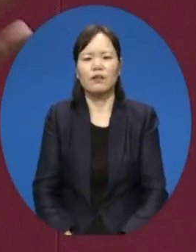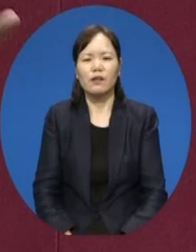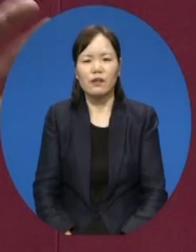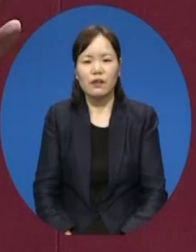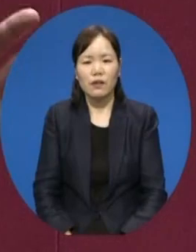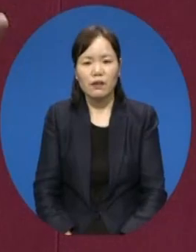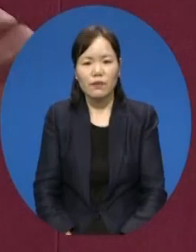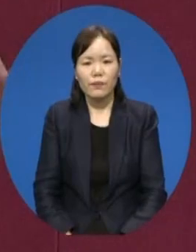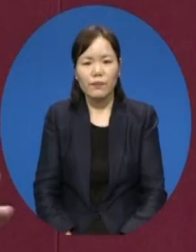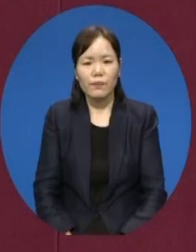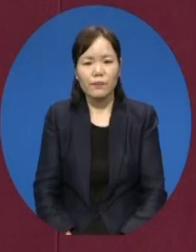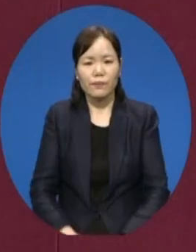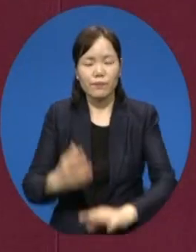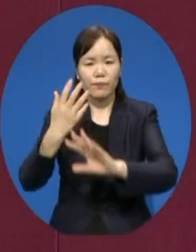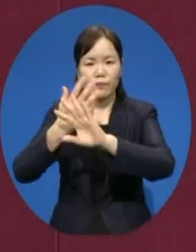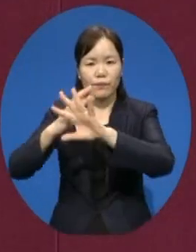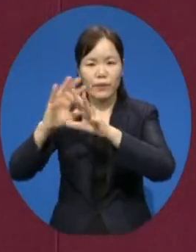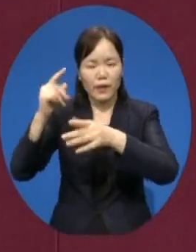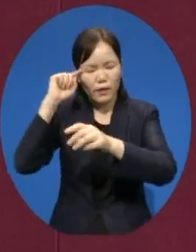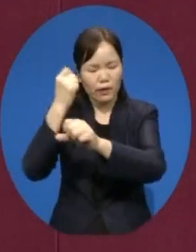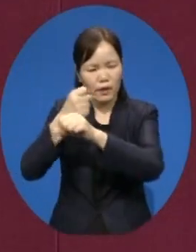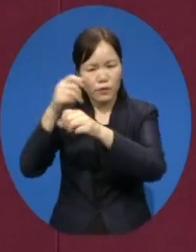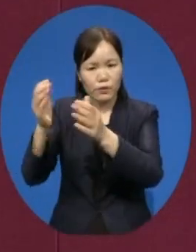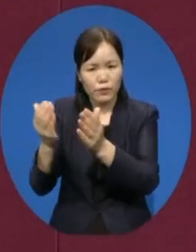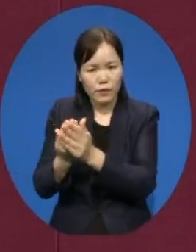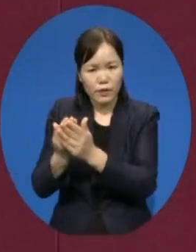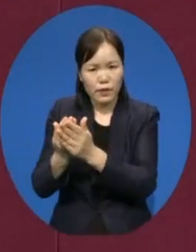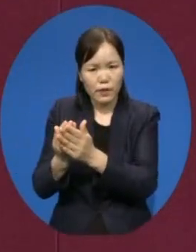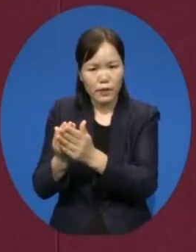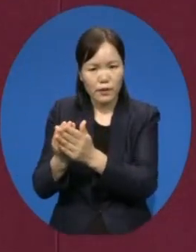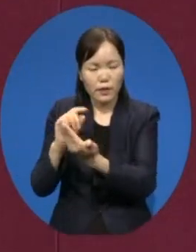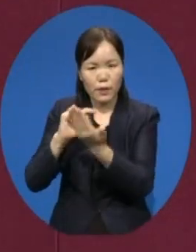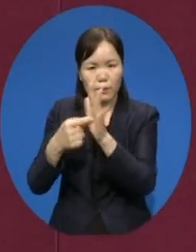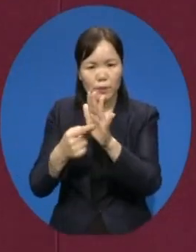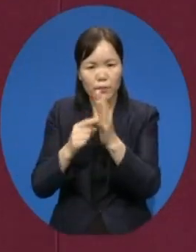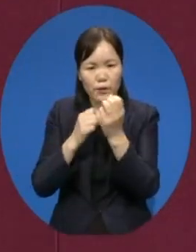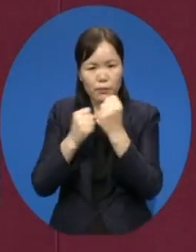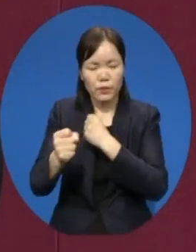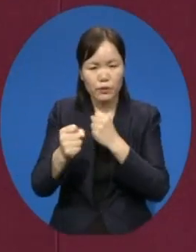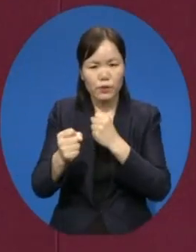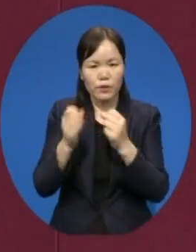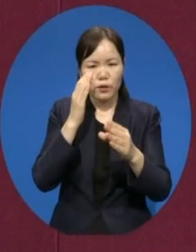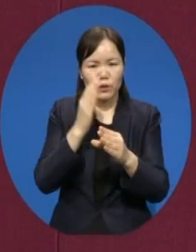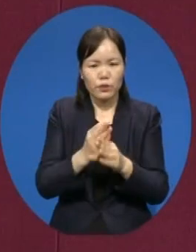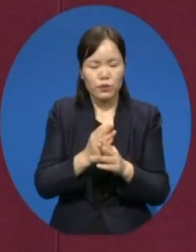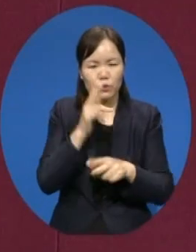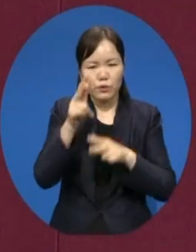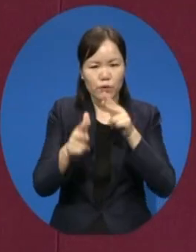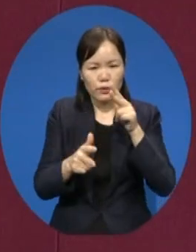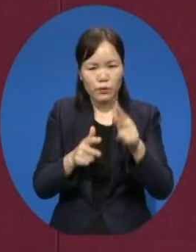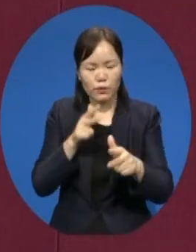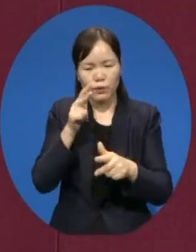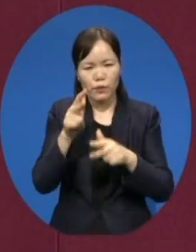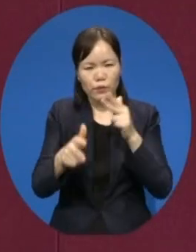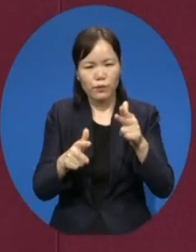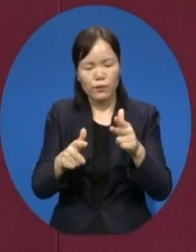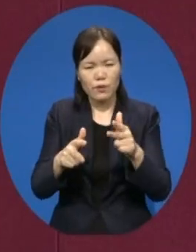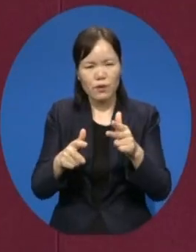농업국으로 가라는 해외 연구기관의 레슨에도 불구하고 중공업 중심 산업국가로 가겠다는 국가 지도자들의